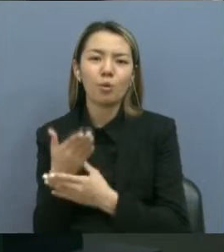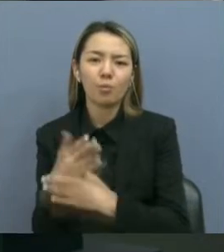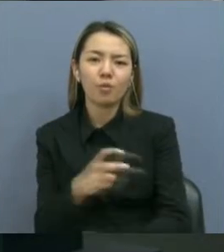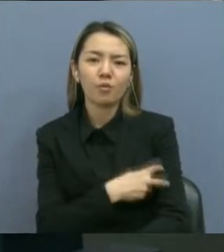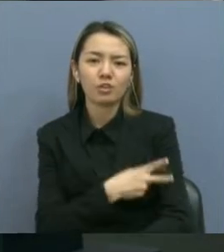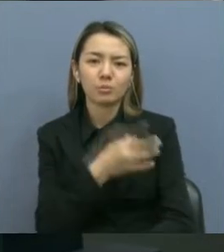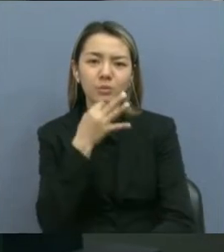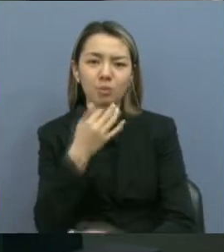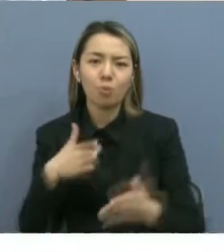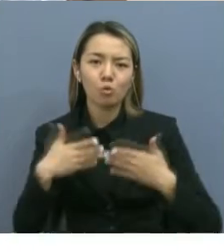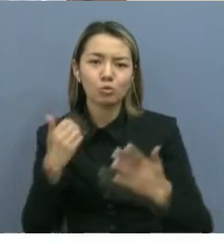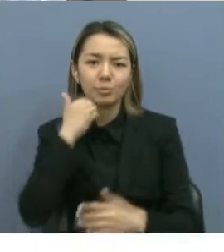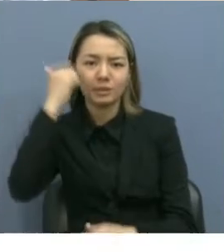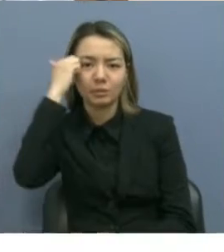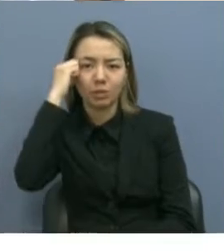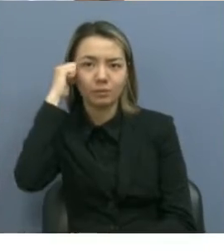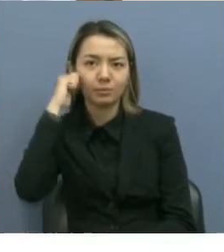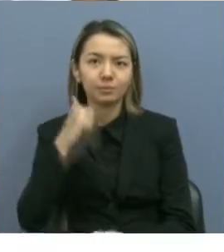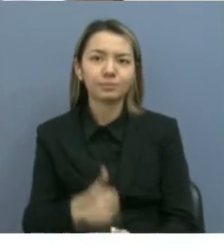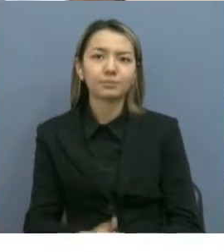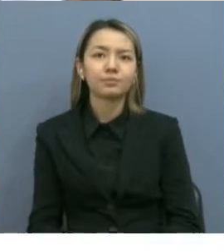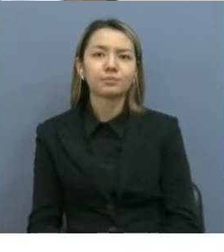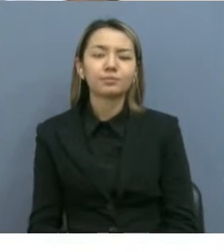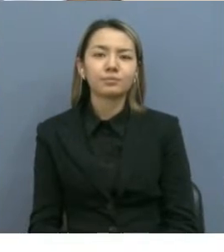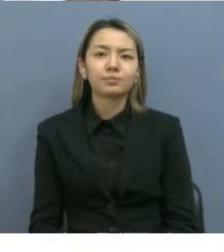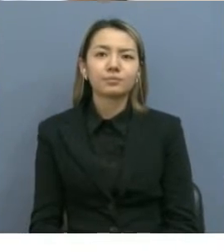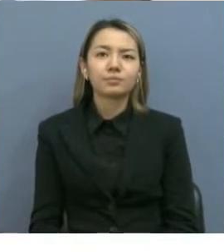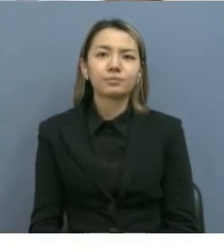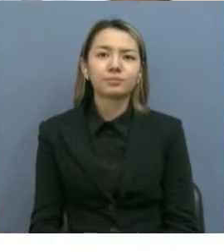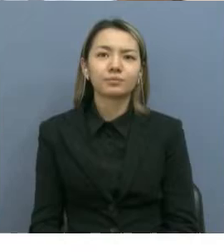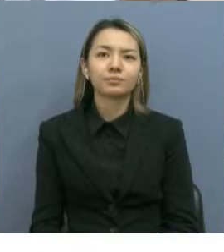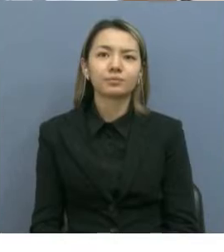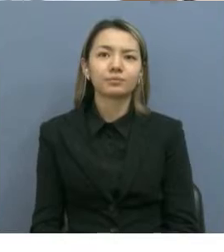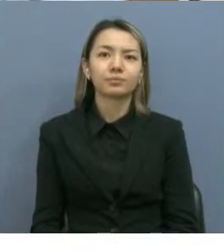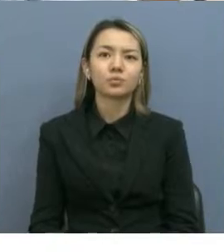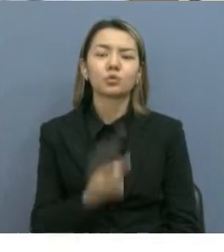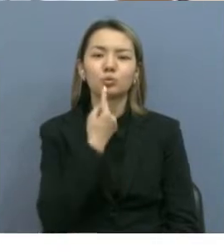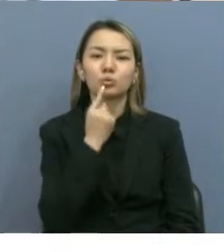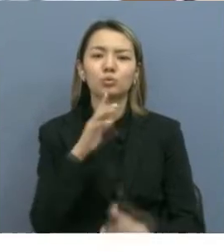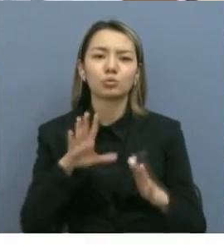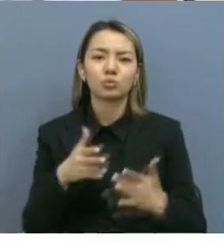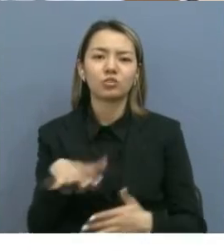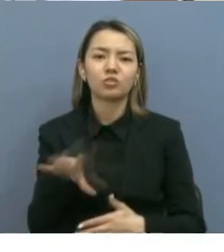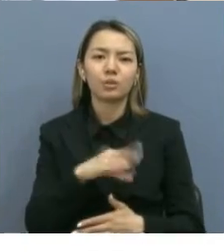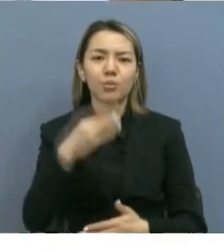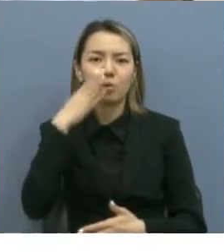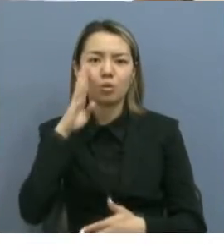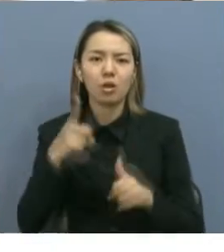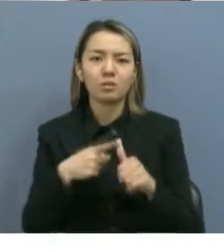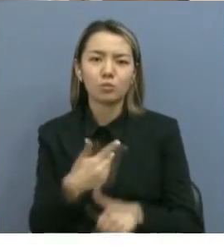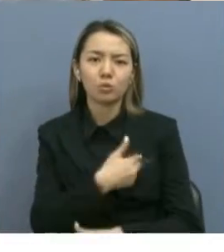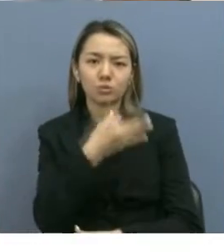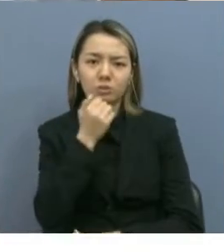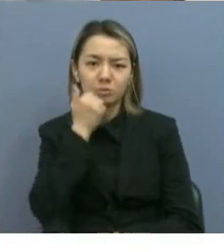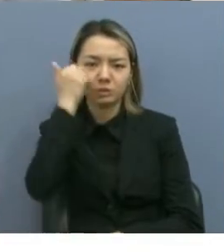алғысын жеткізді. Ситуация с пандемией Қиын сәтте сіздерге барша ақмолалықтардың атынан алғыс